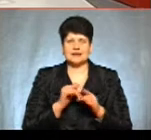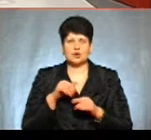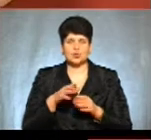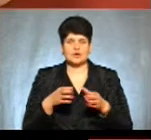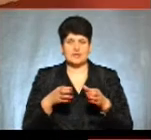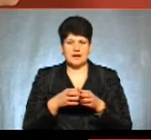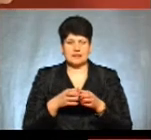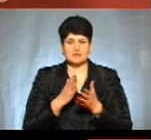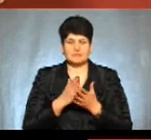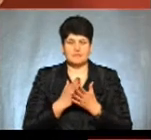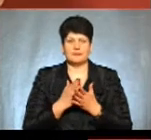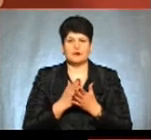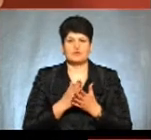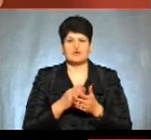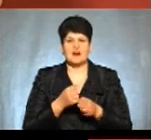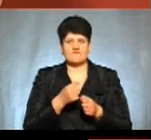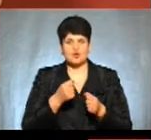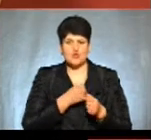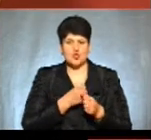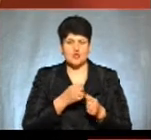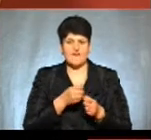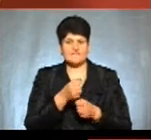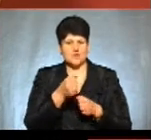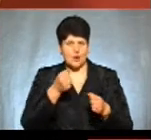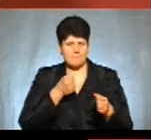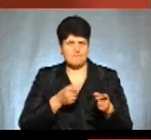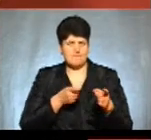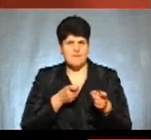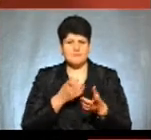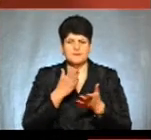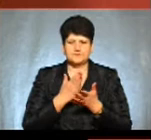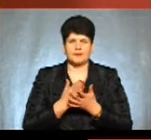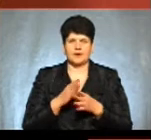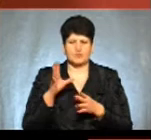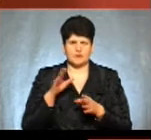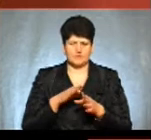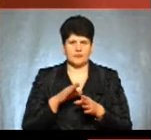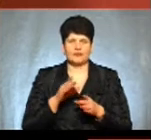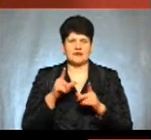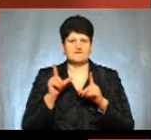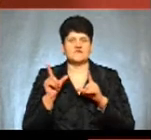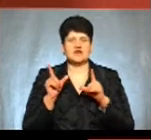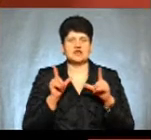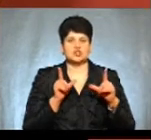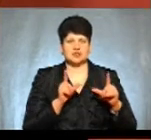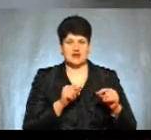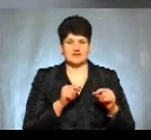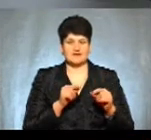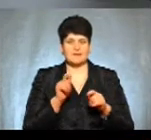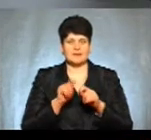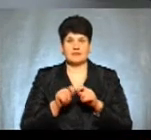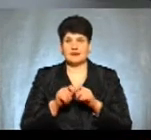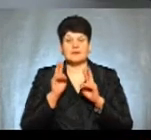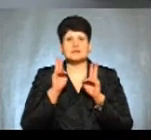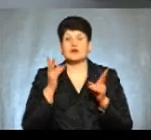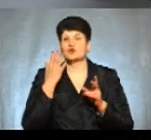наряд, які обмундировані, які з автоматами, з повному обмундируванні. Вони виїжджають в рейди, ніхто